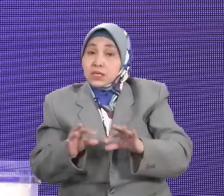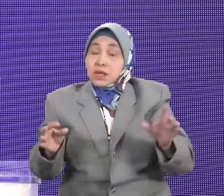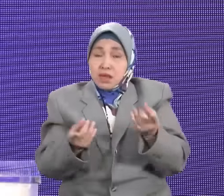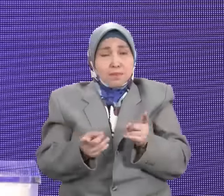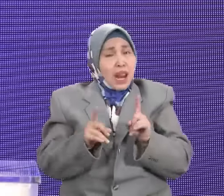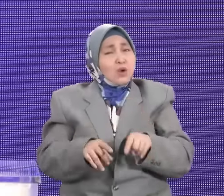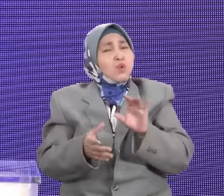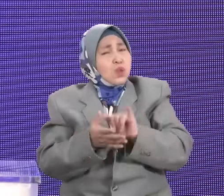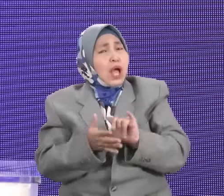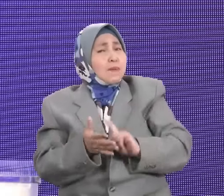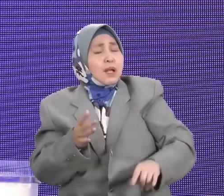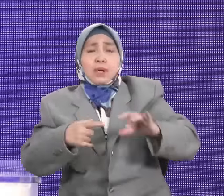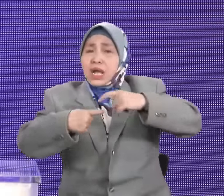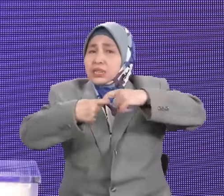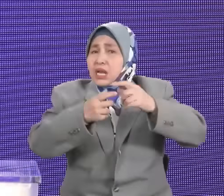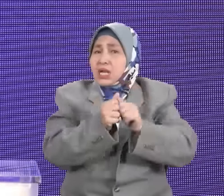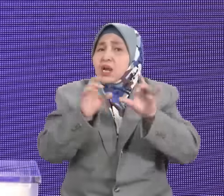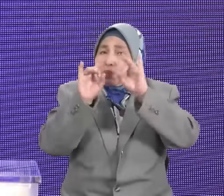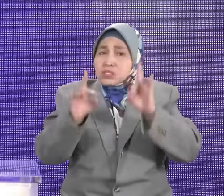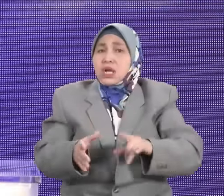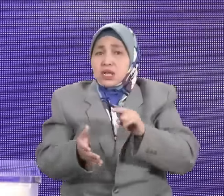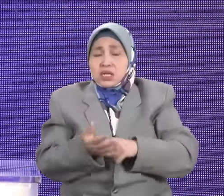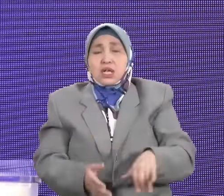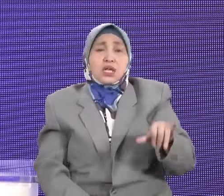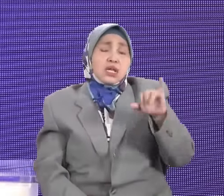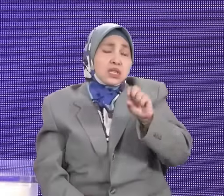berlaku berkaitan dengan ujian ini